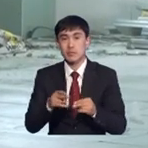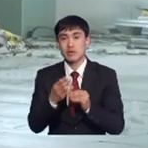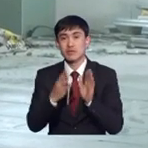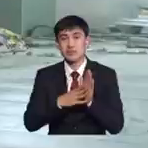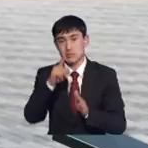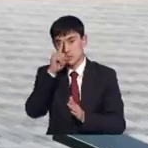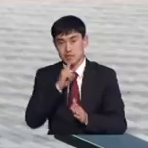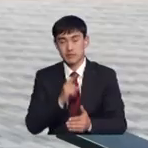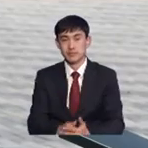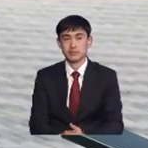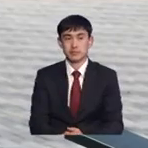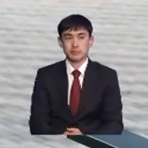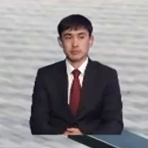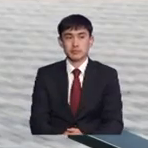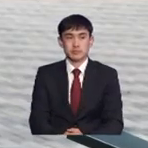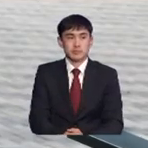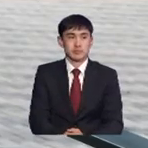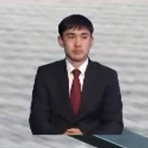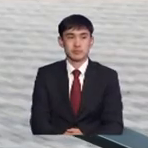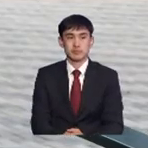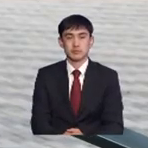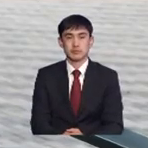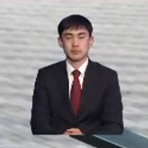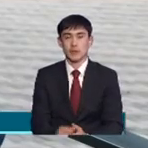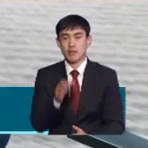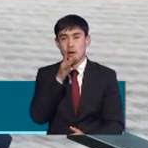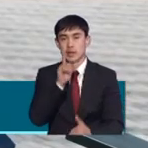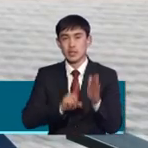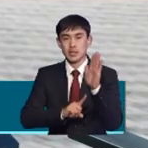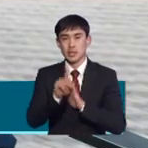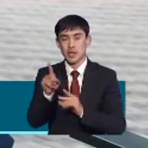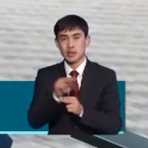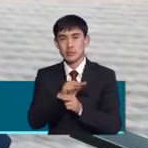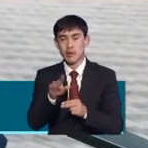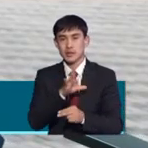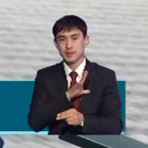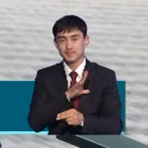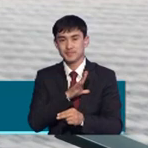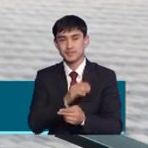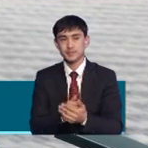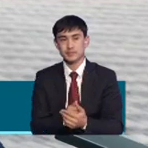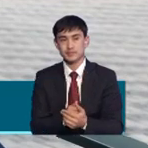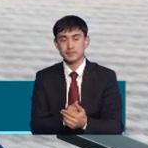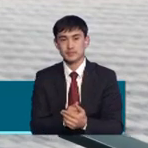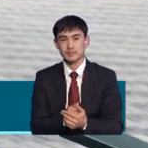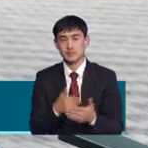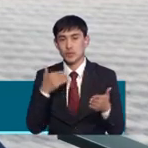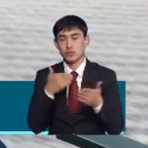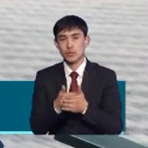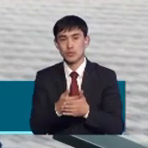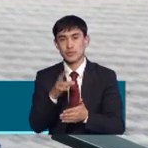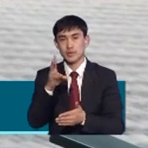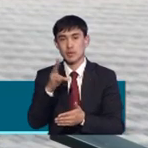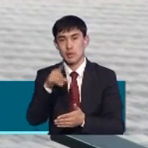9 месяцев. С момента начала данного капитального ремонта до